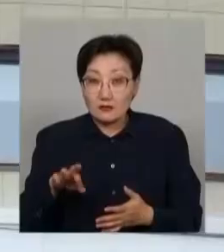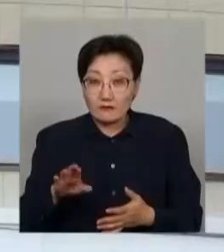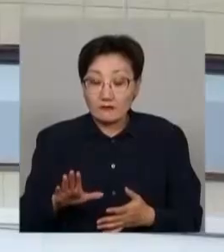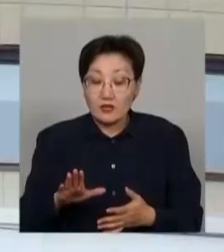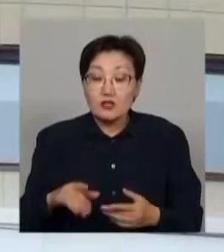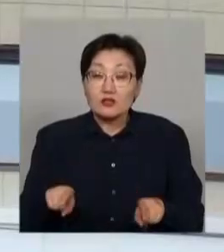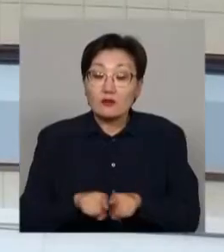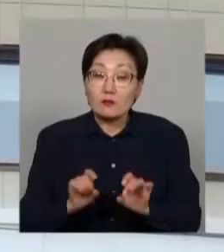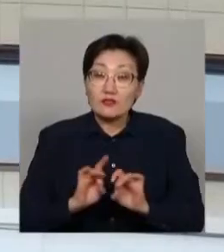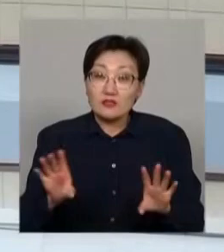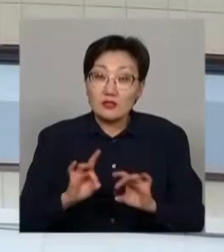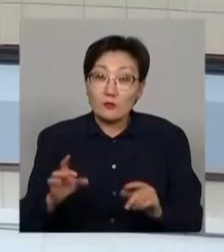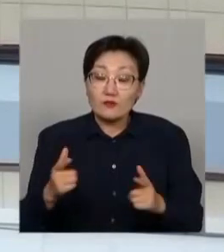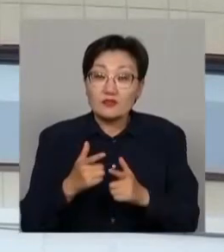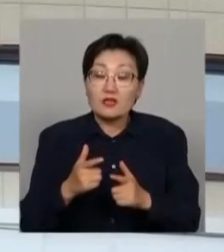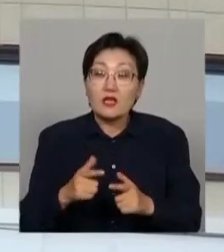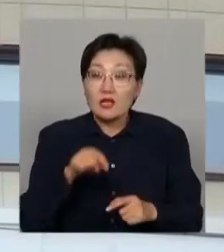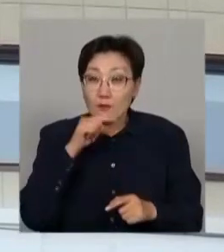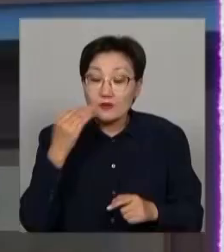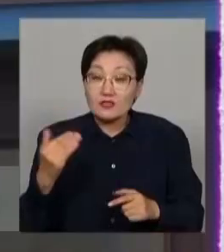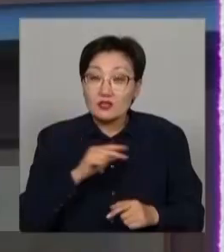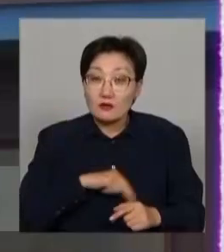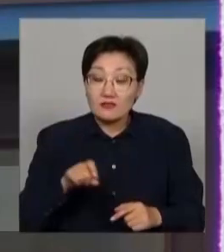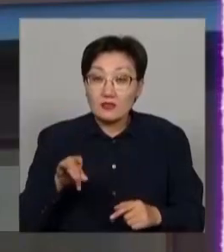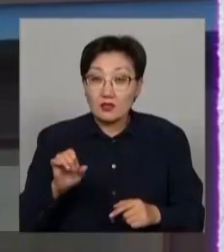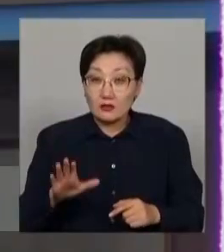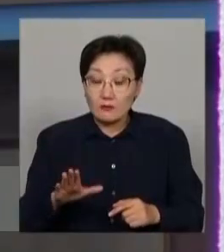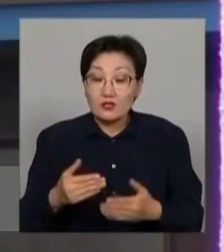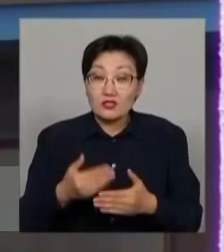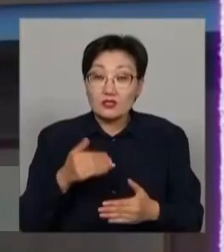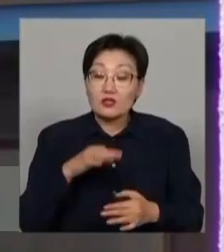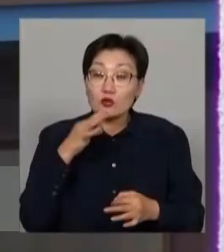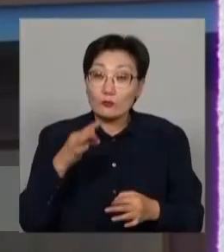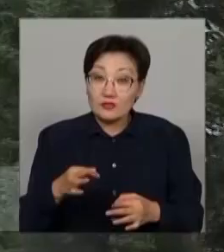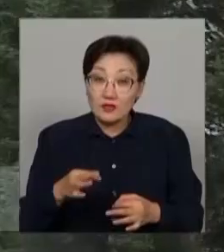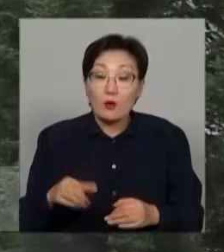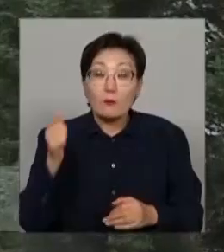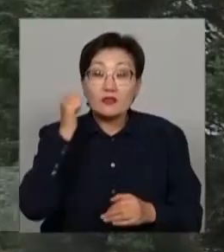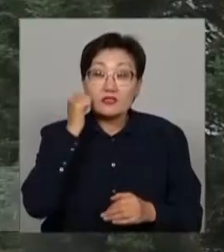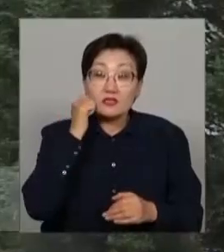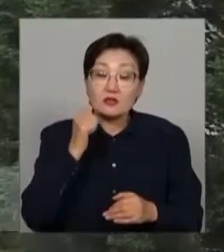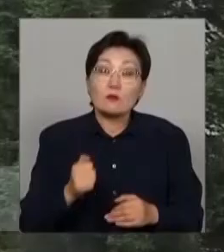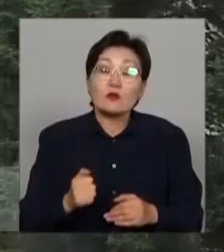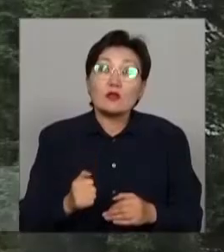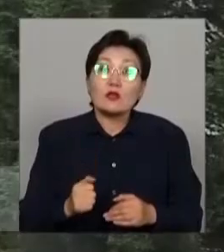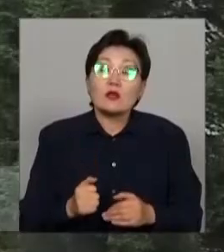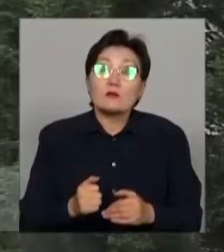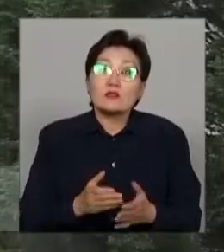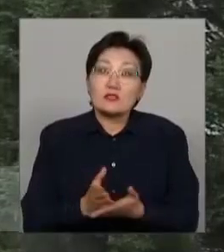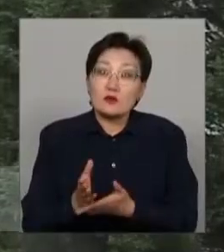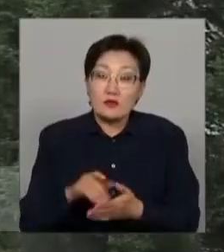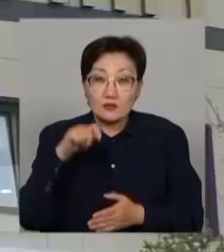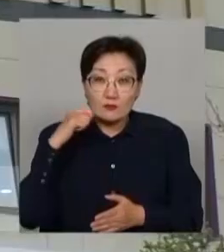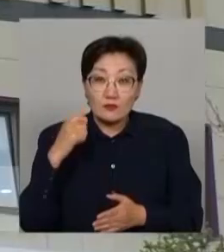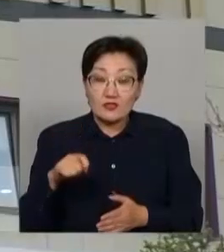Он также прокомментировал заявление российской коллеги Марии Захаровой. Ранее она заявила, что Москва рассчитывает на высылку украинского